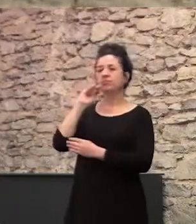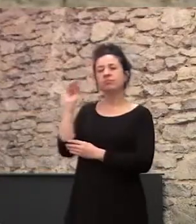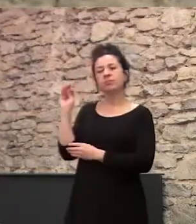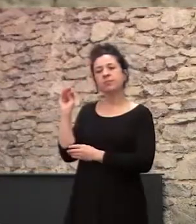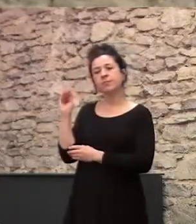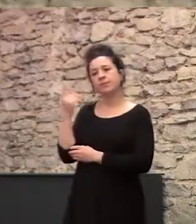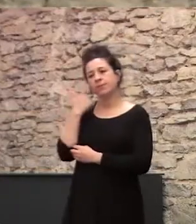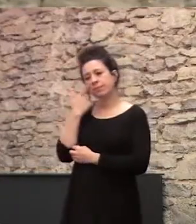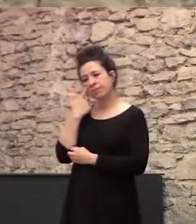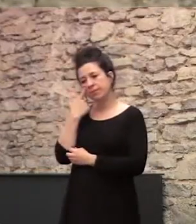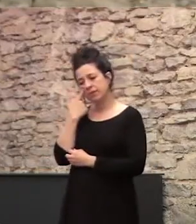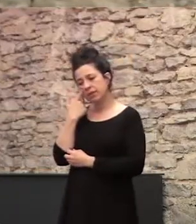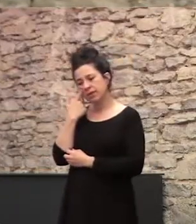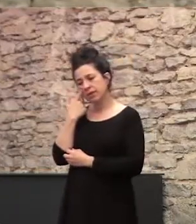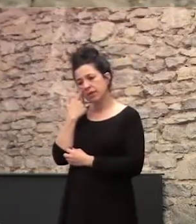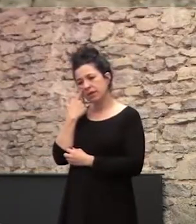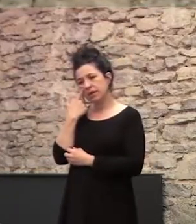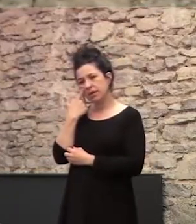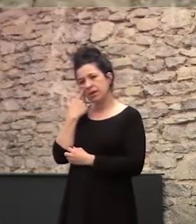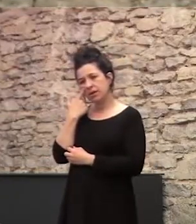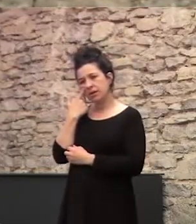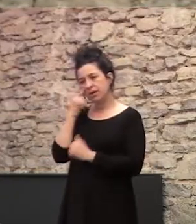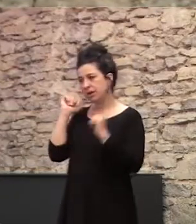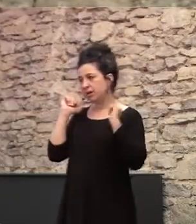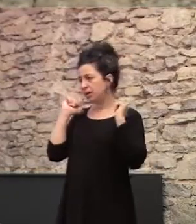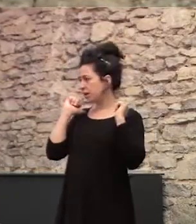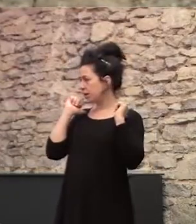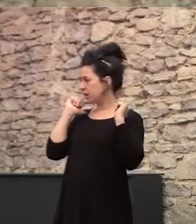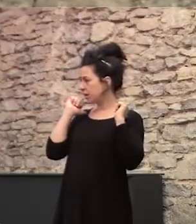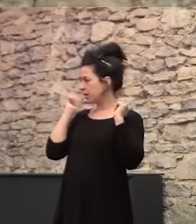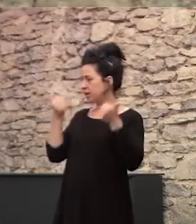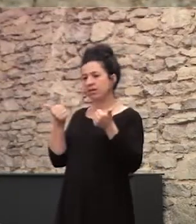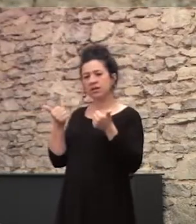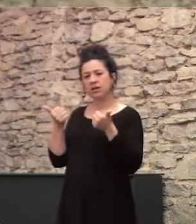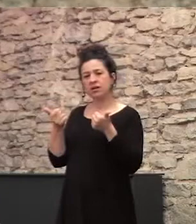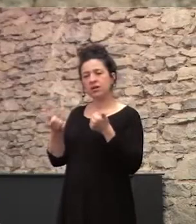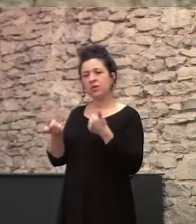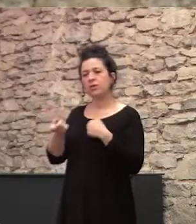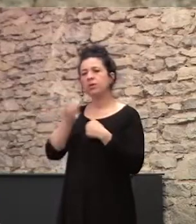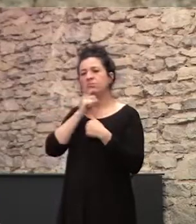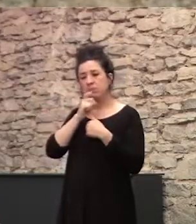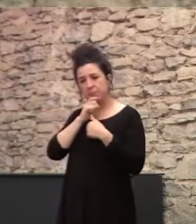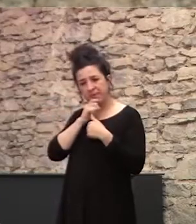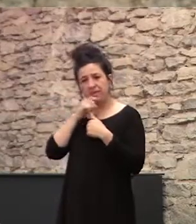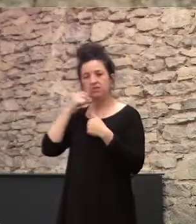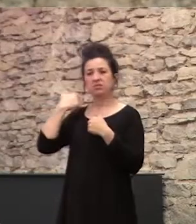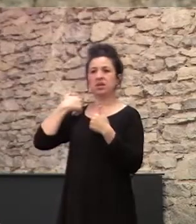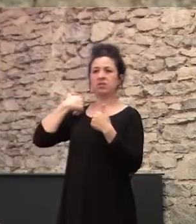nola hasi zinen, nola zatu zinen hitz egin duzu